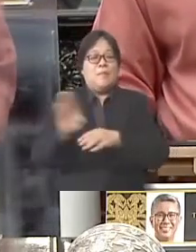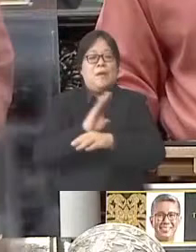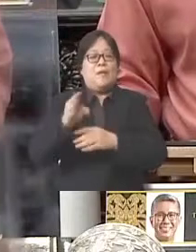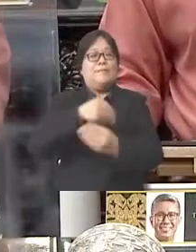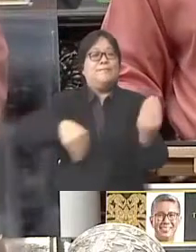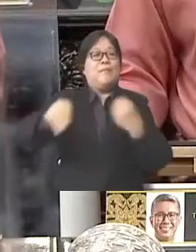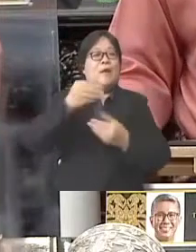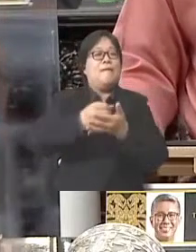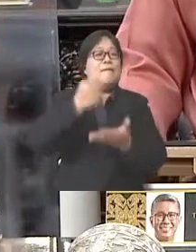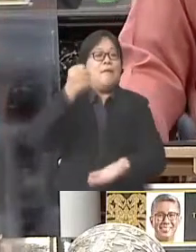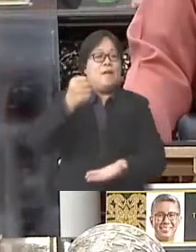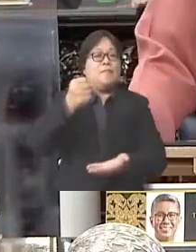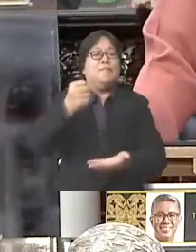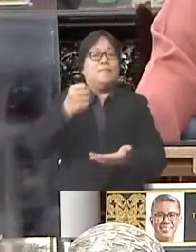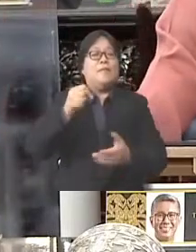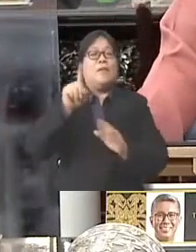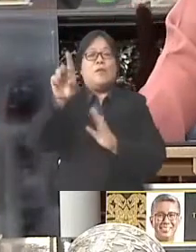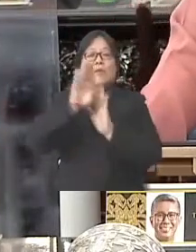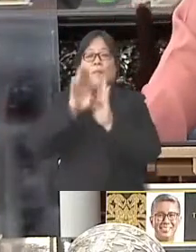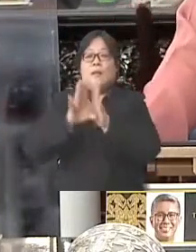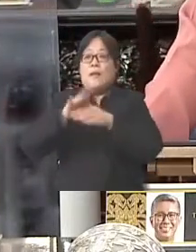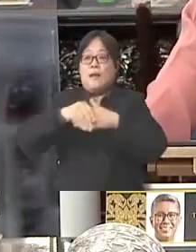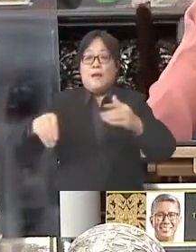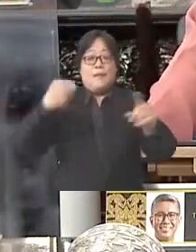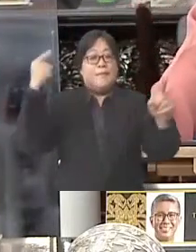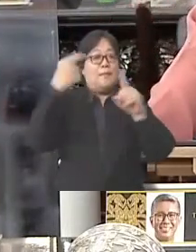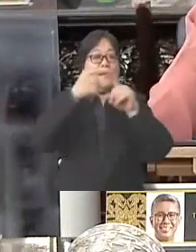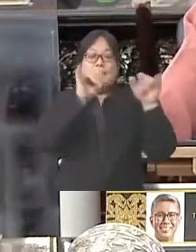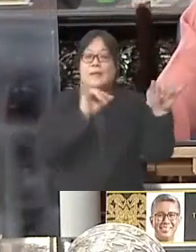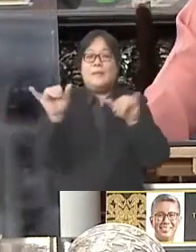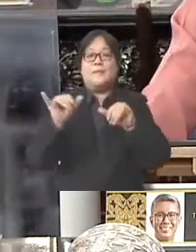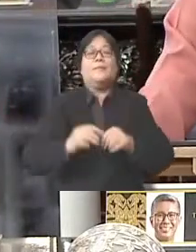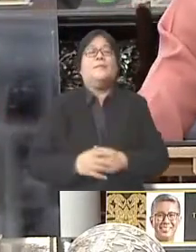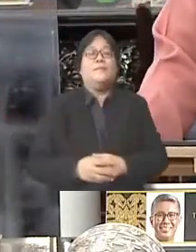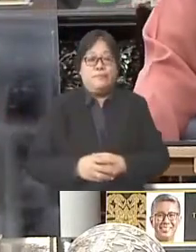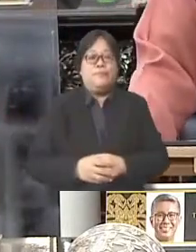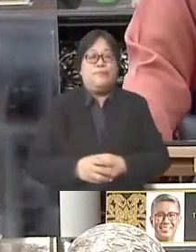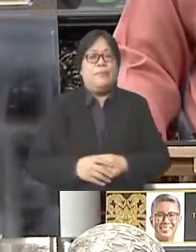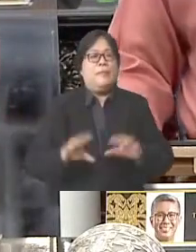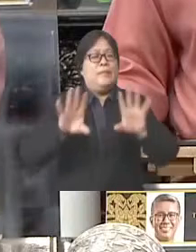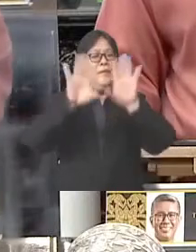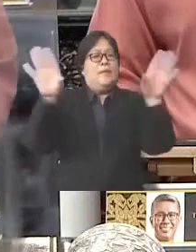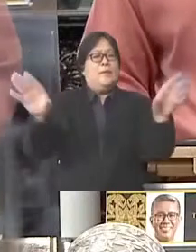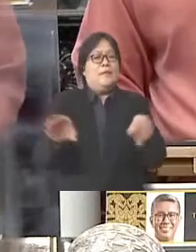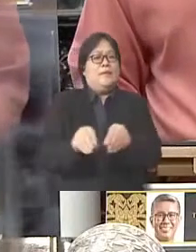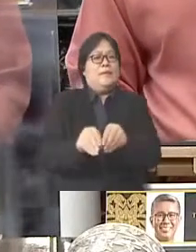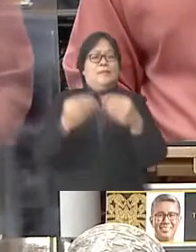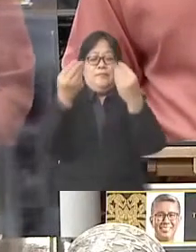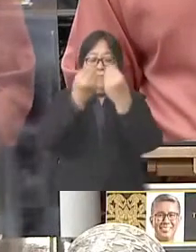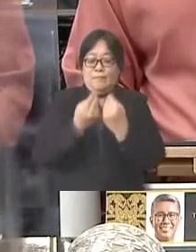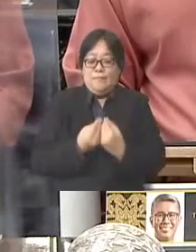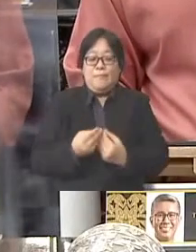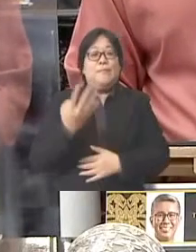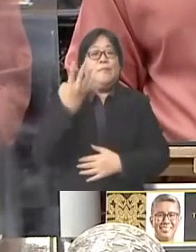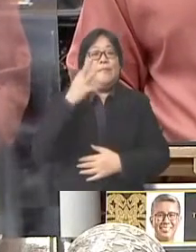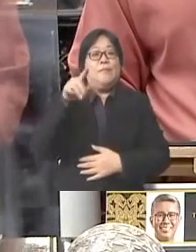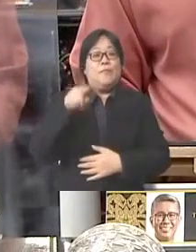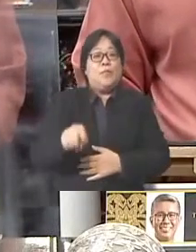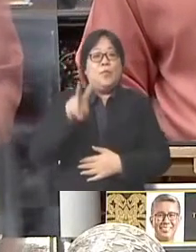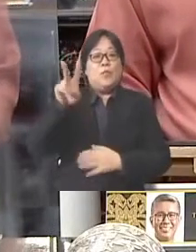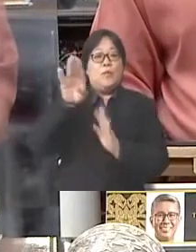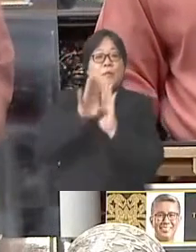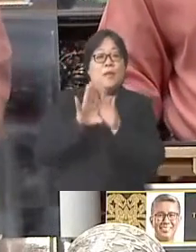The Lights On fun bernilai satu Bilang Reggae untuk tujuan yang sama secara keseluruhan sejumlah 14